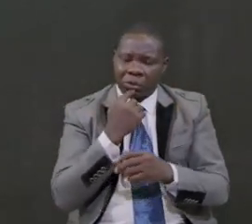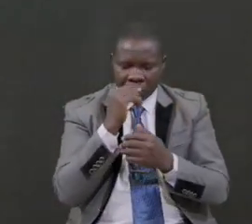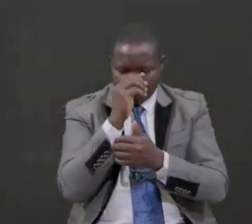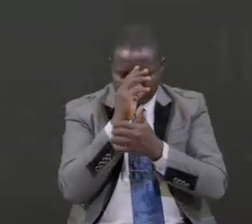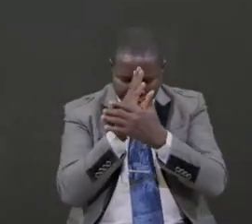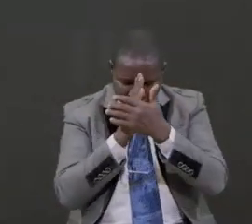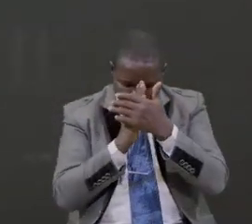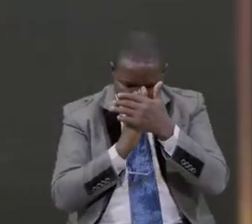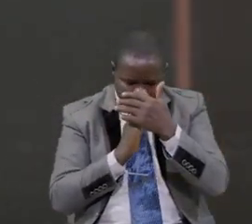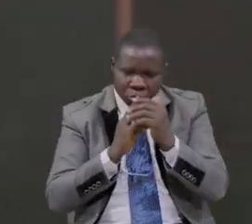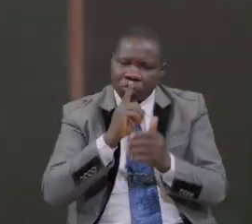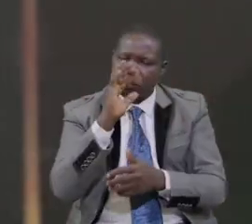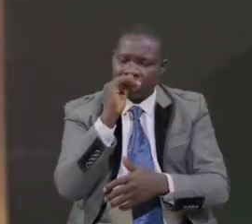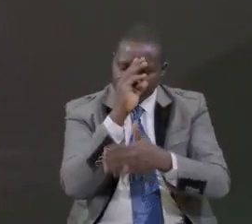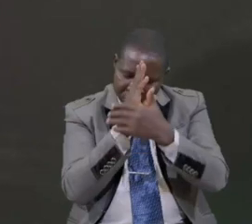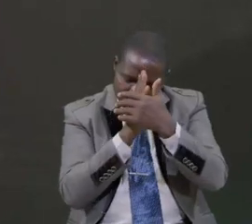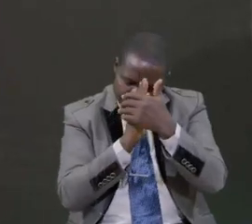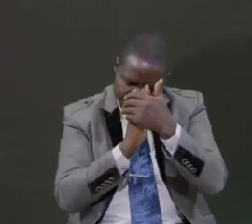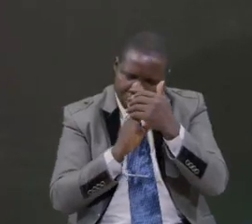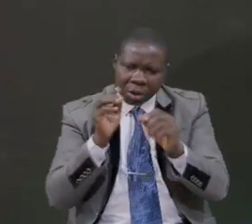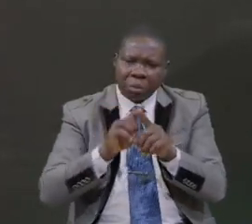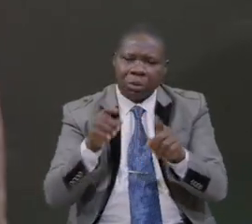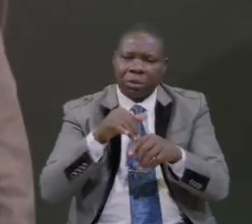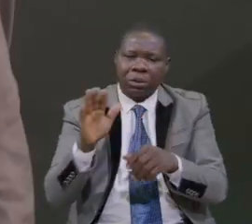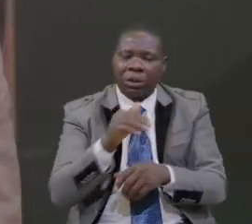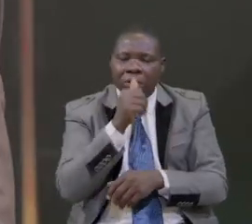très sobres. Mais dans leur vie privée,